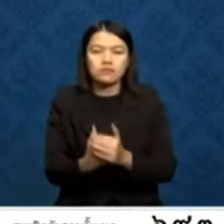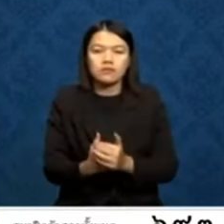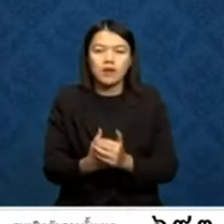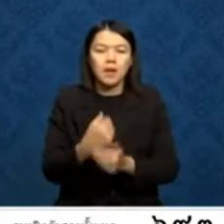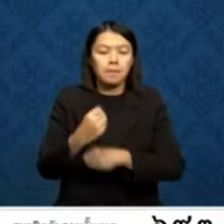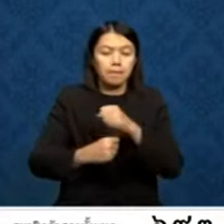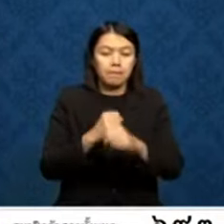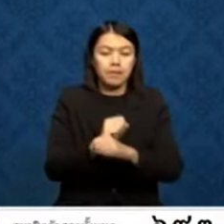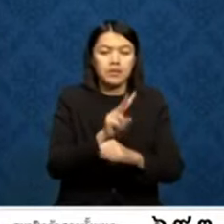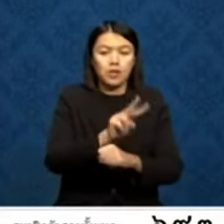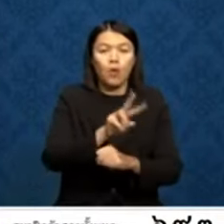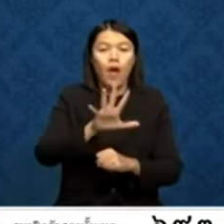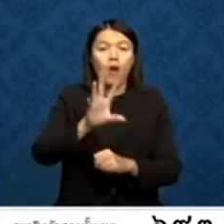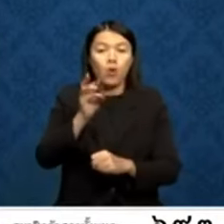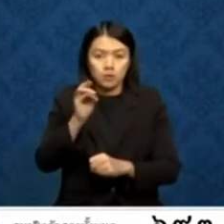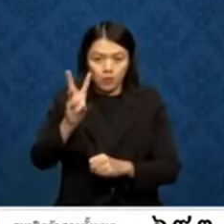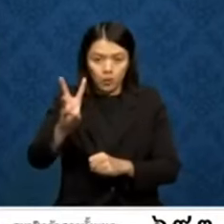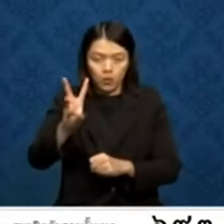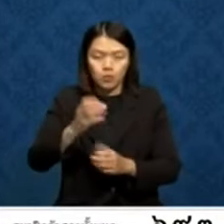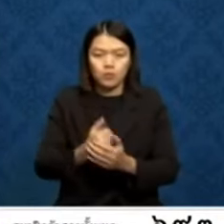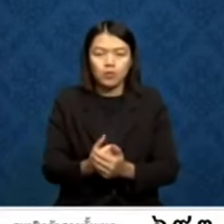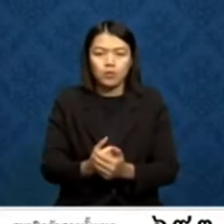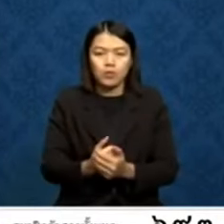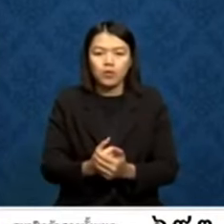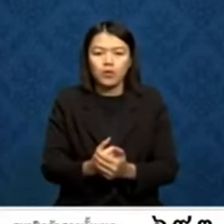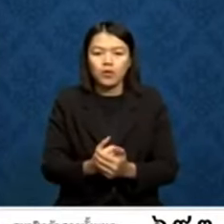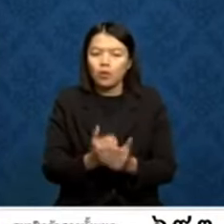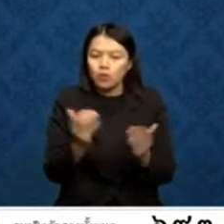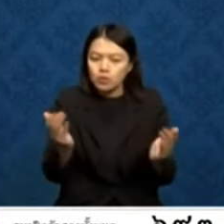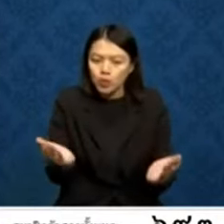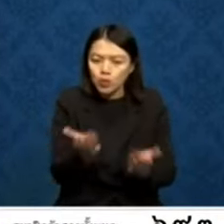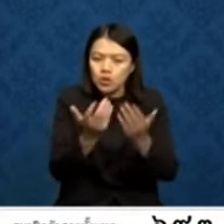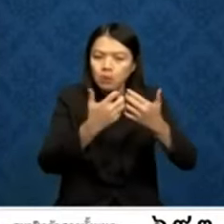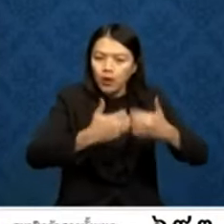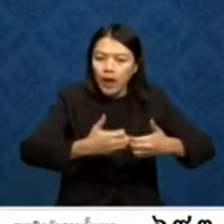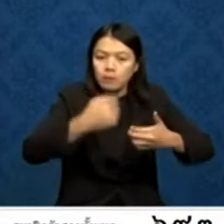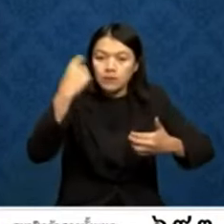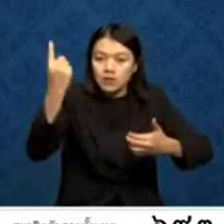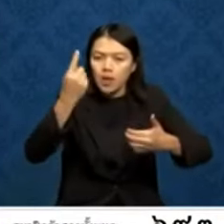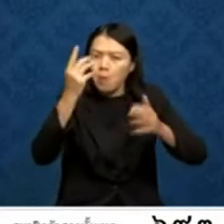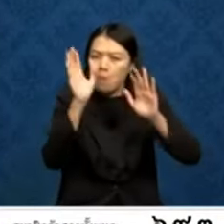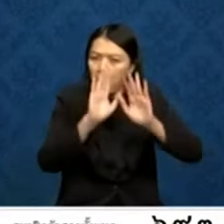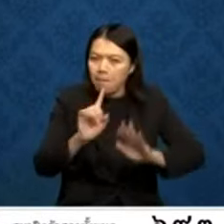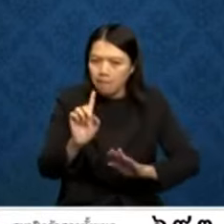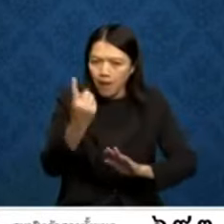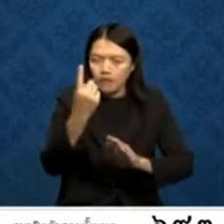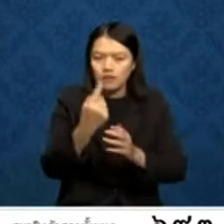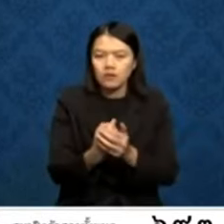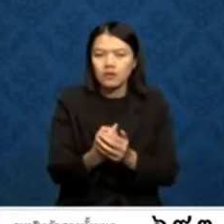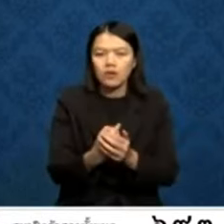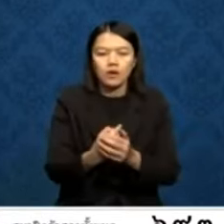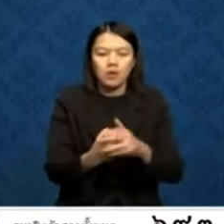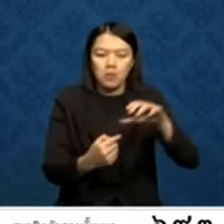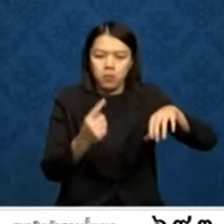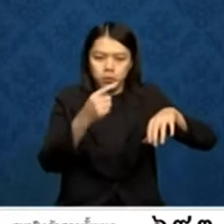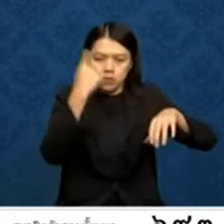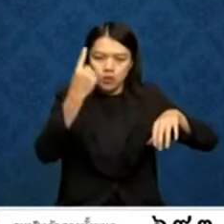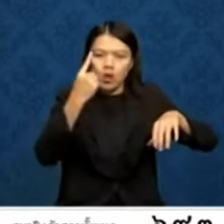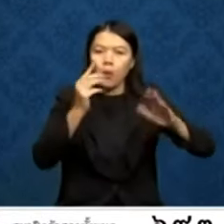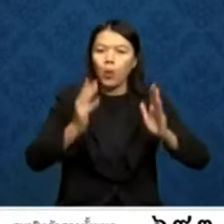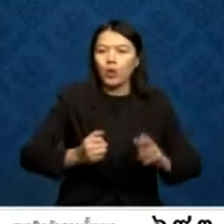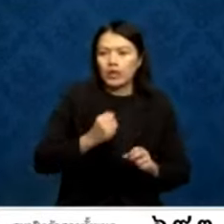ในปี2566โดยส่งเสริมอุตสาหกรรมท่องเที่ยวรูปแบบใหม่เพิ่มแหล่งท่องเที่ยวที่มนุษย์สร้